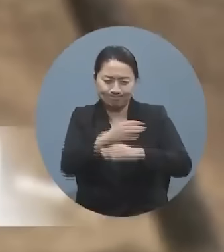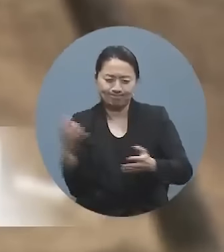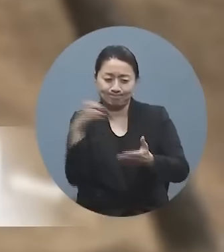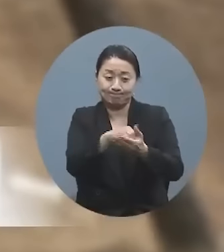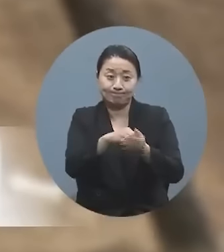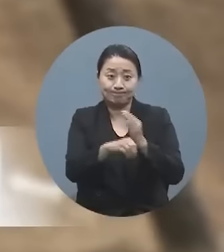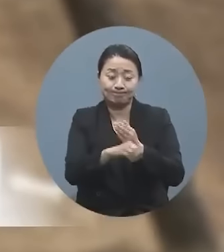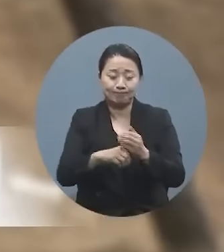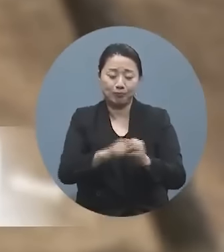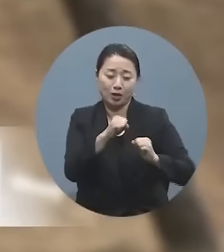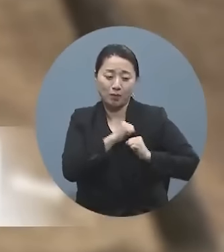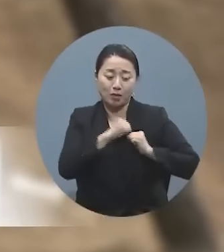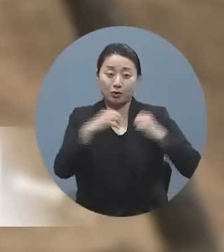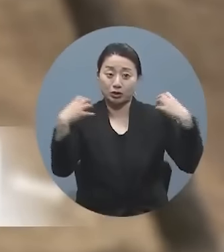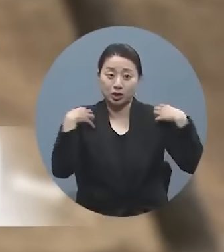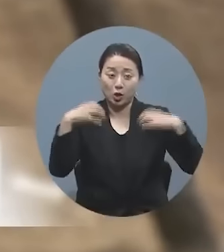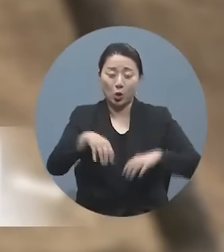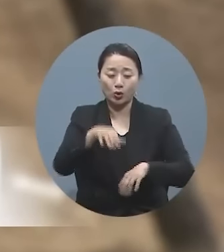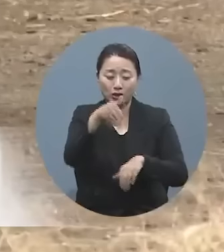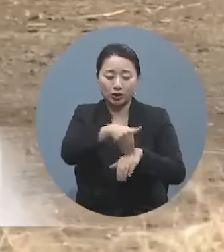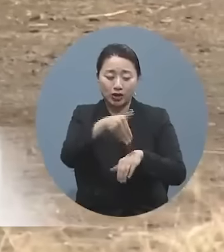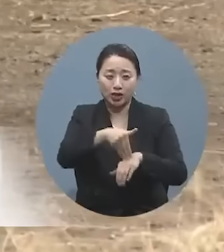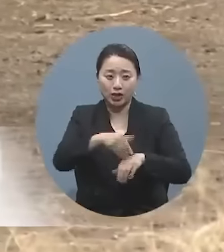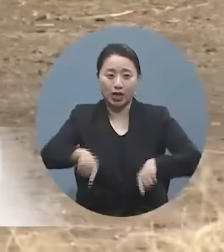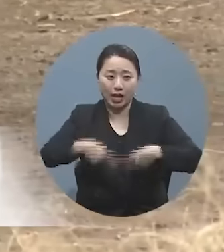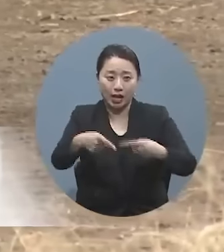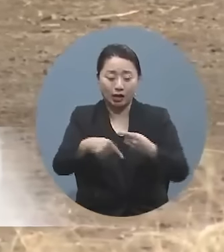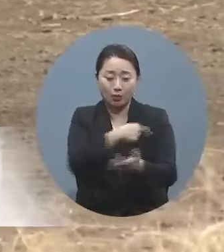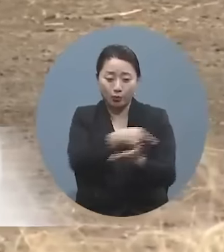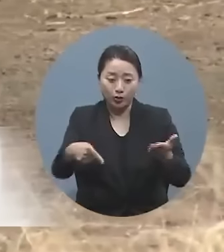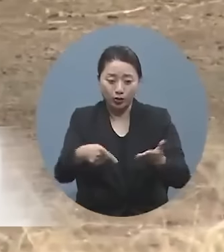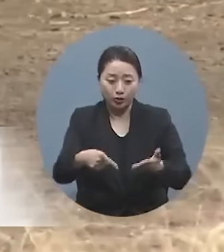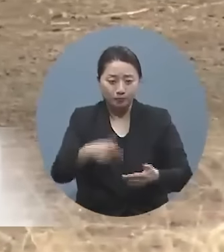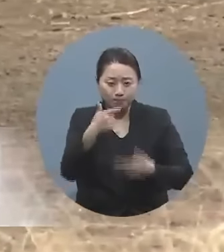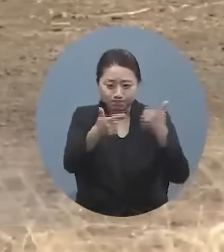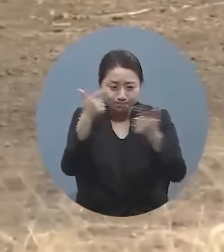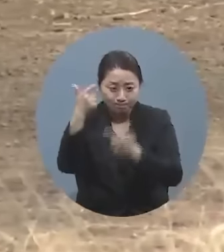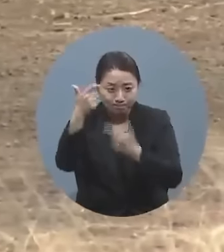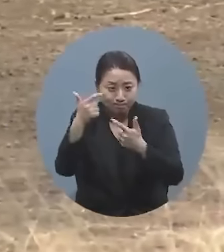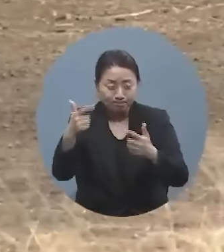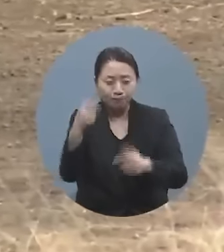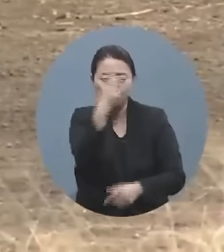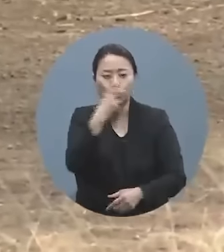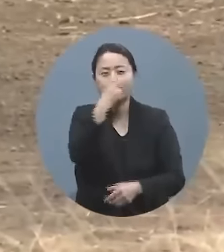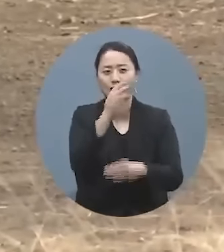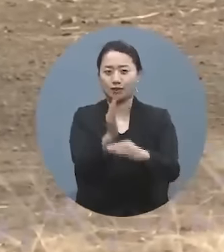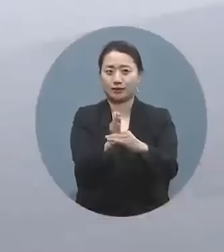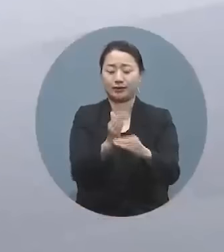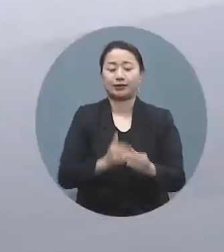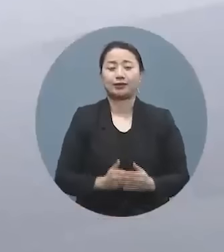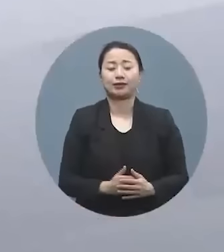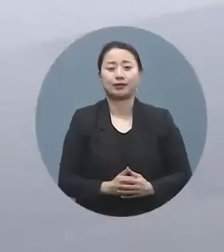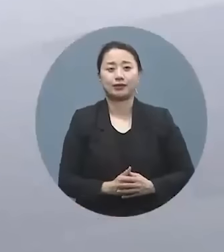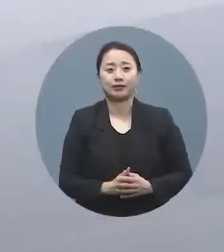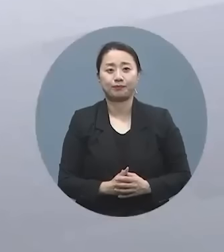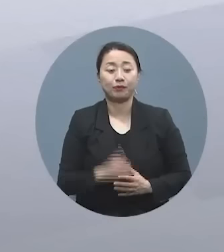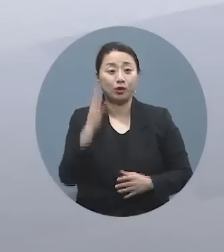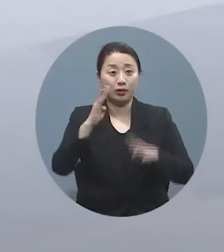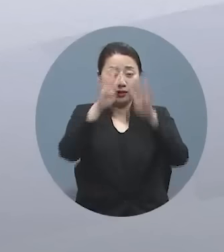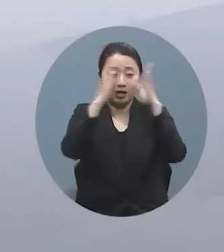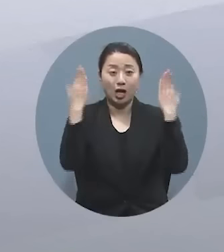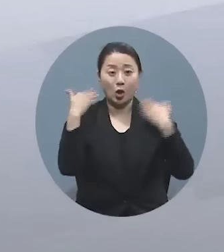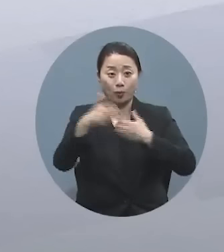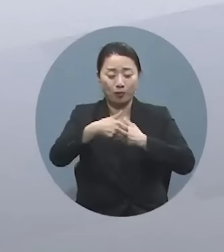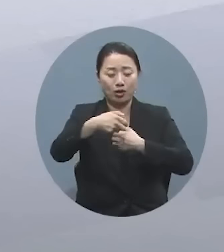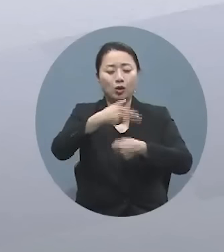병무청은 올해 상반기 예비군 훈련 참석에 따른 불이익 여부를 파악하기 위해 합동 조사를 벌이기로 했습니다 울산대학교